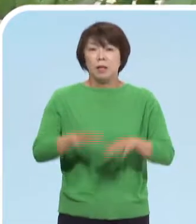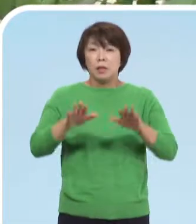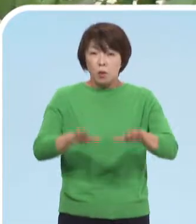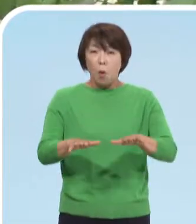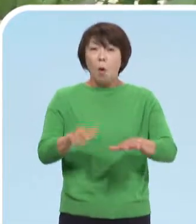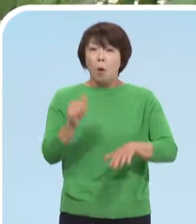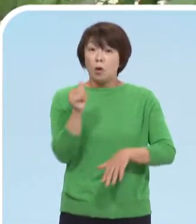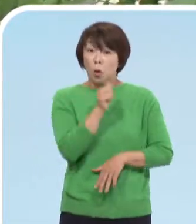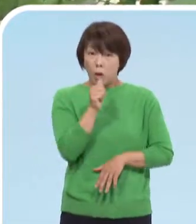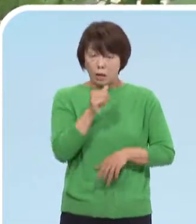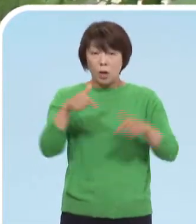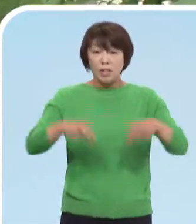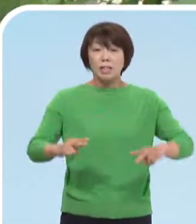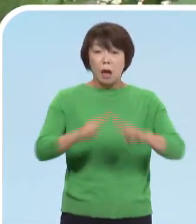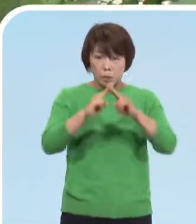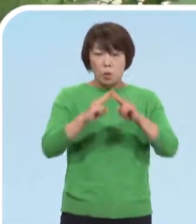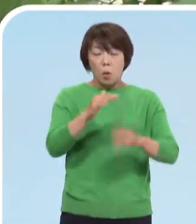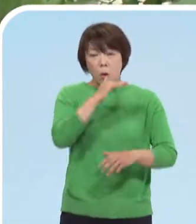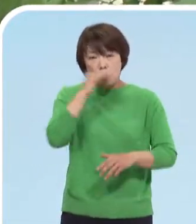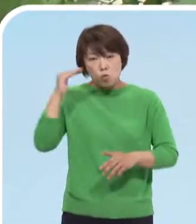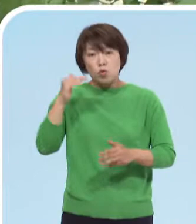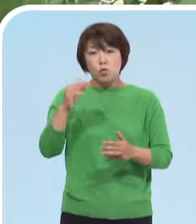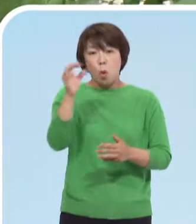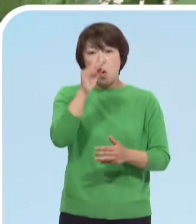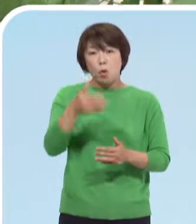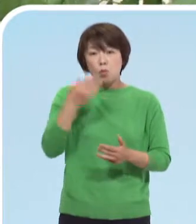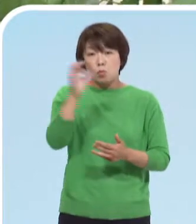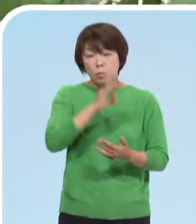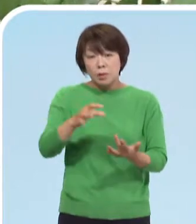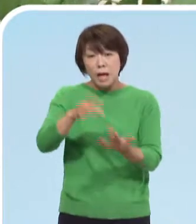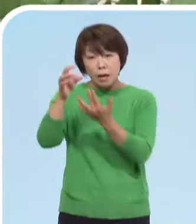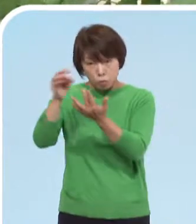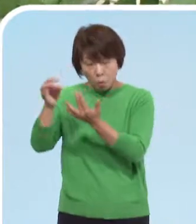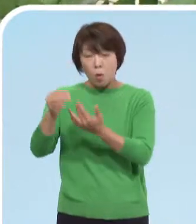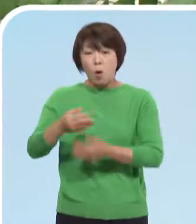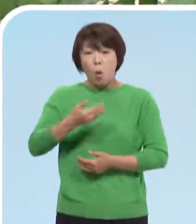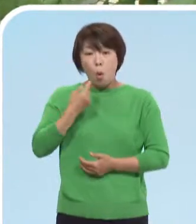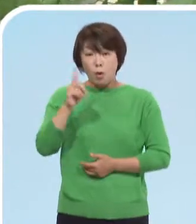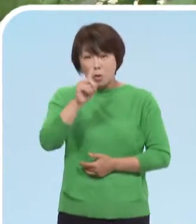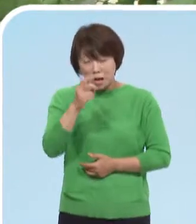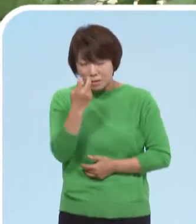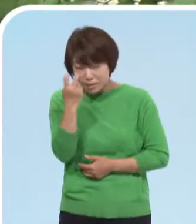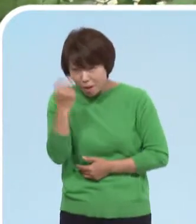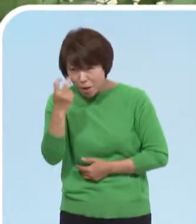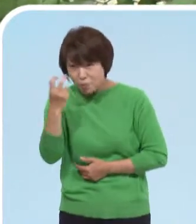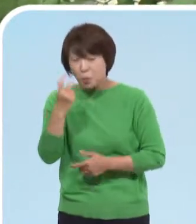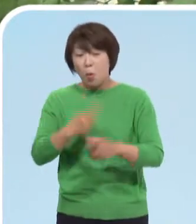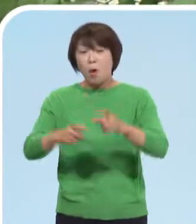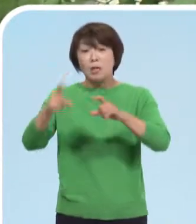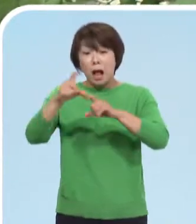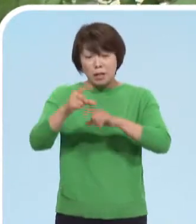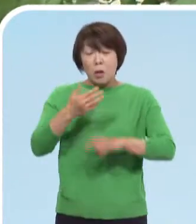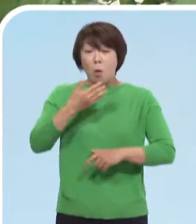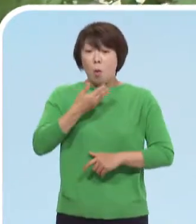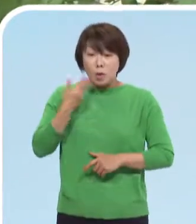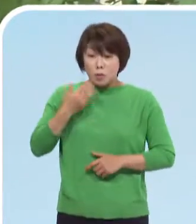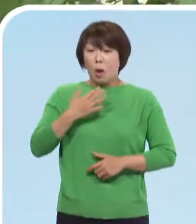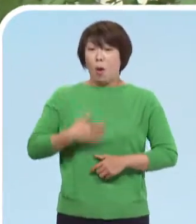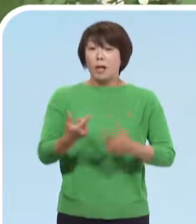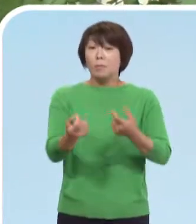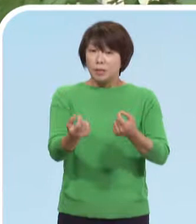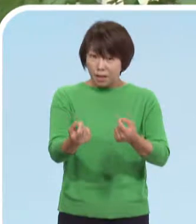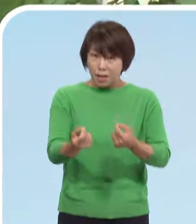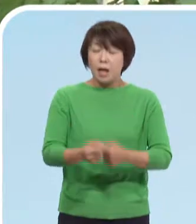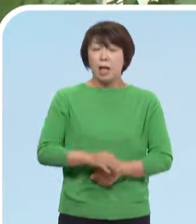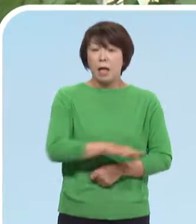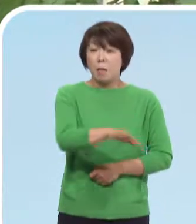今日ご紹介しました西播磨フードセレクション、これですね、美味しさの背景を探っていくとですね、さらに美味しさが増していくような気がしました